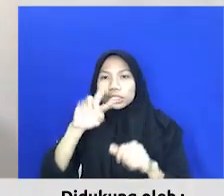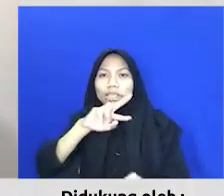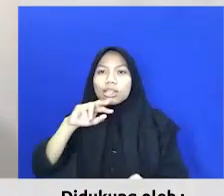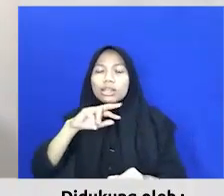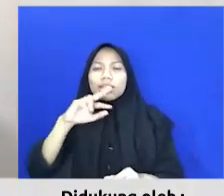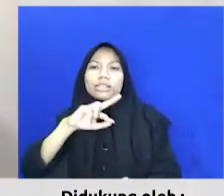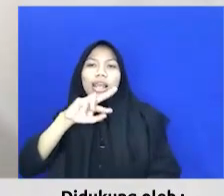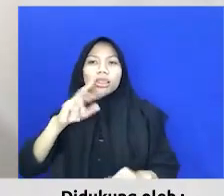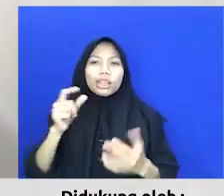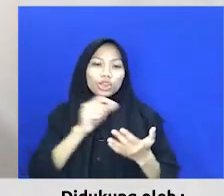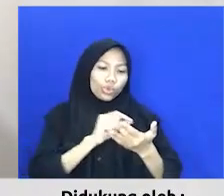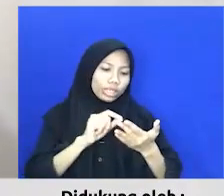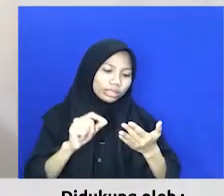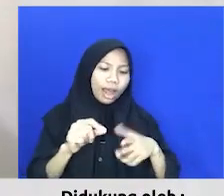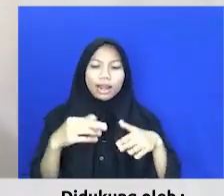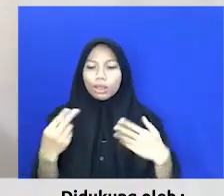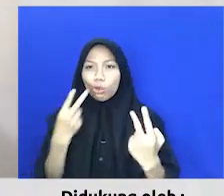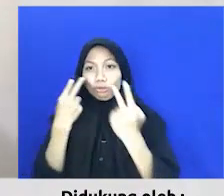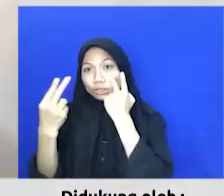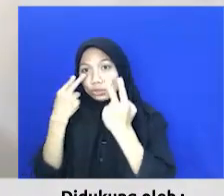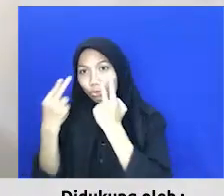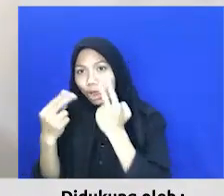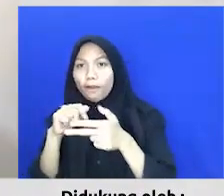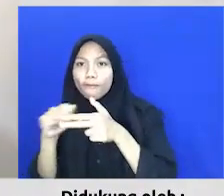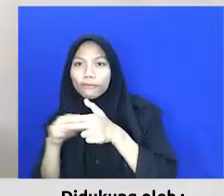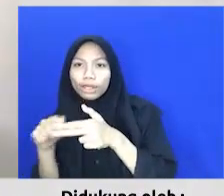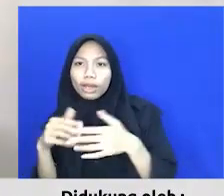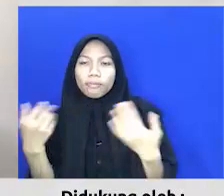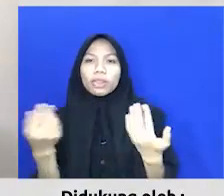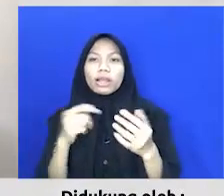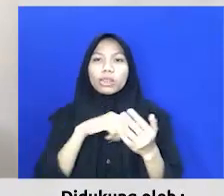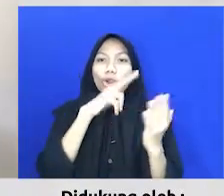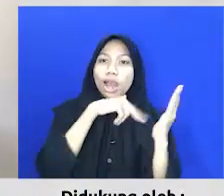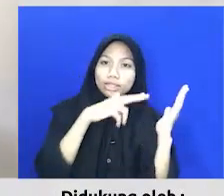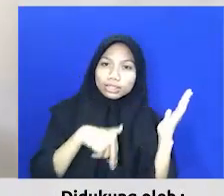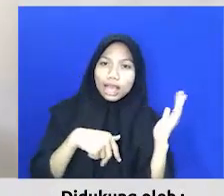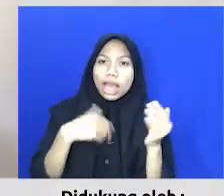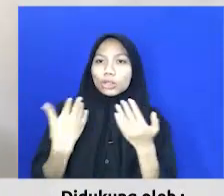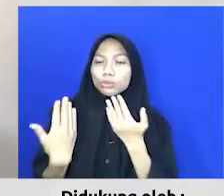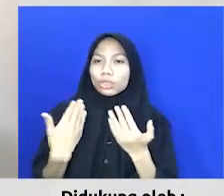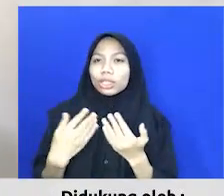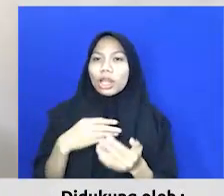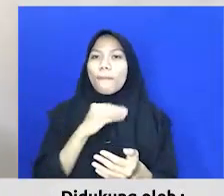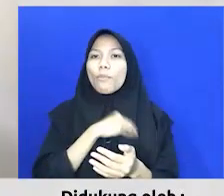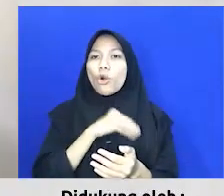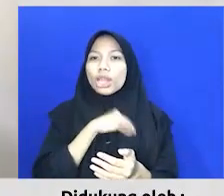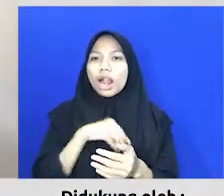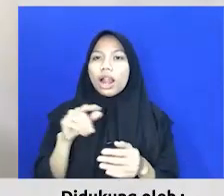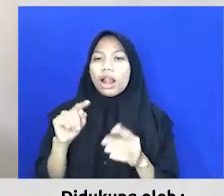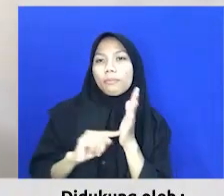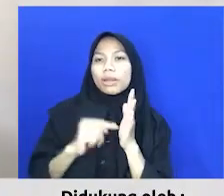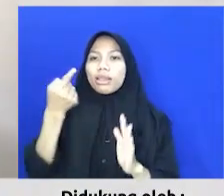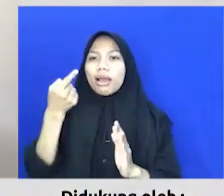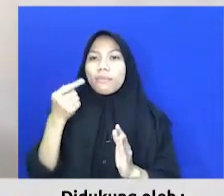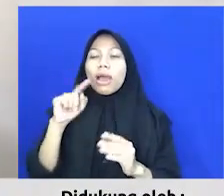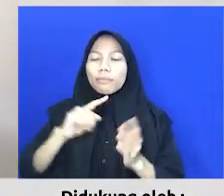gitu. Menulis banyak. Kalau orang bisa menulis itu berarti bisa menyerap, merenungkan, menuliskannya dengan sangat baik. Saya sampai